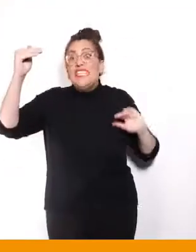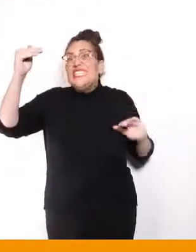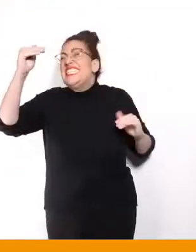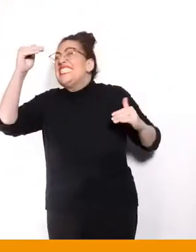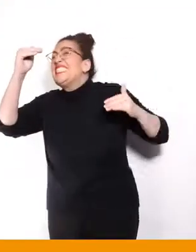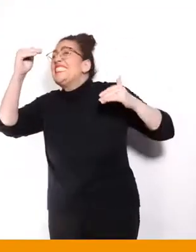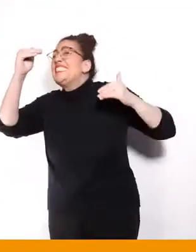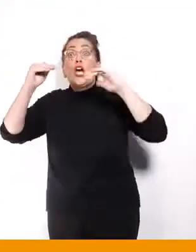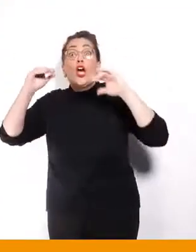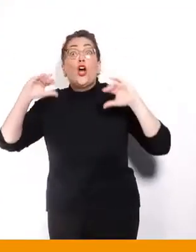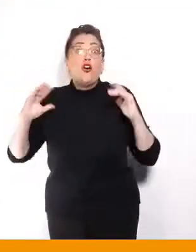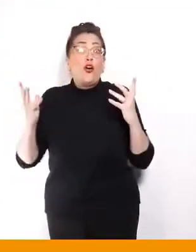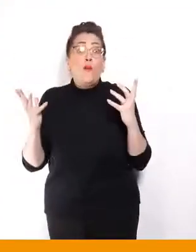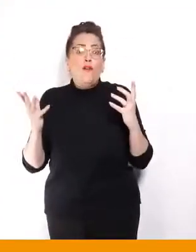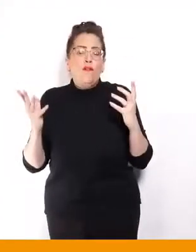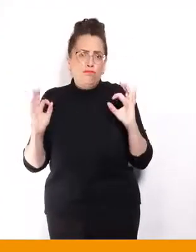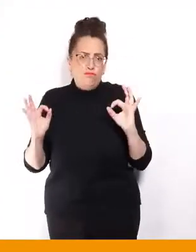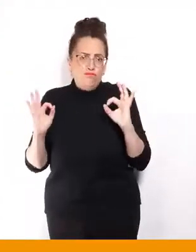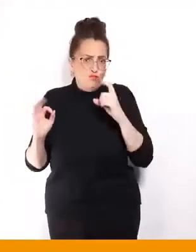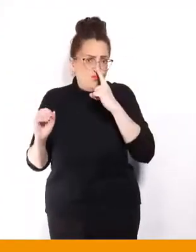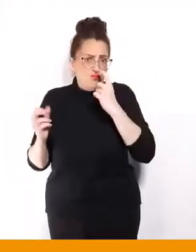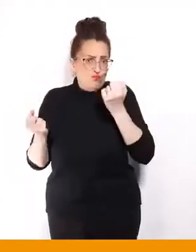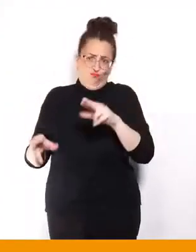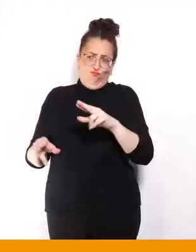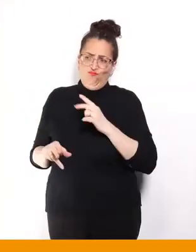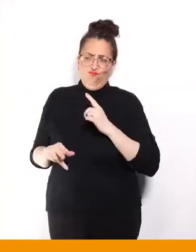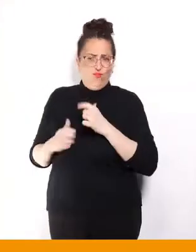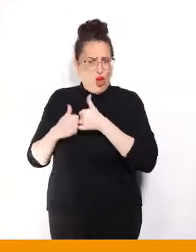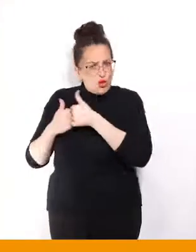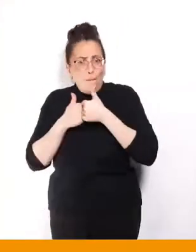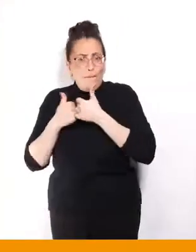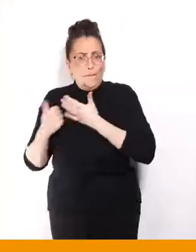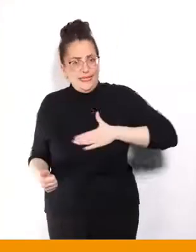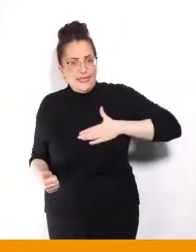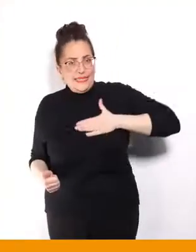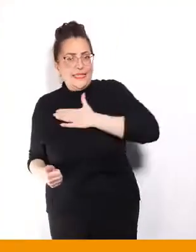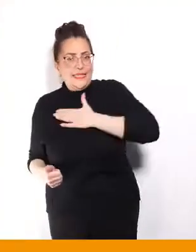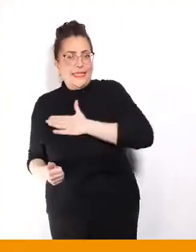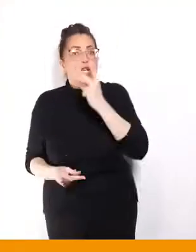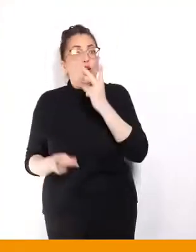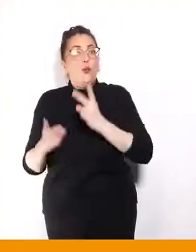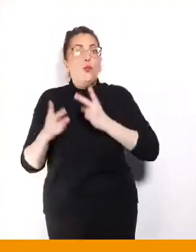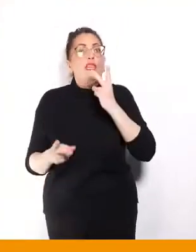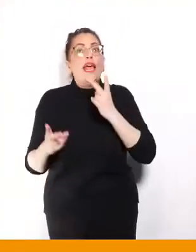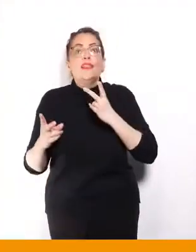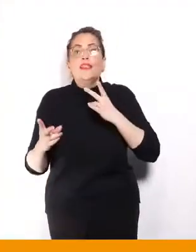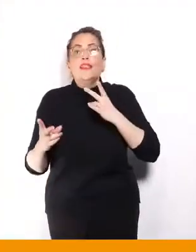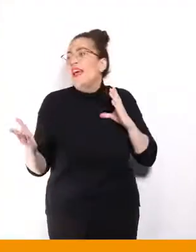Évidemment, on aura plaisir avec vous à réévaluer l'investissement que vous proposez.